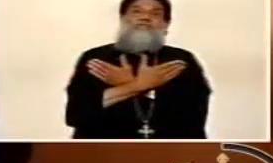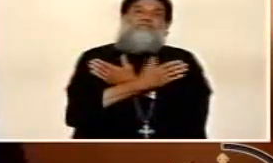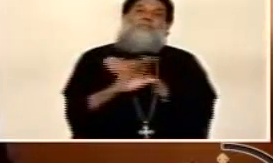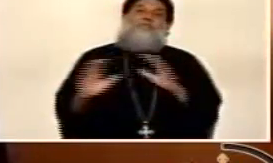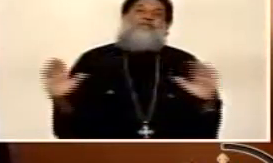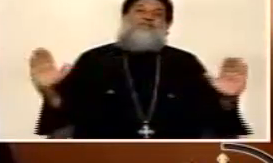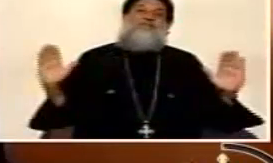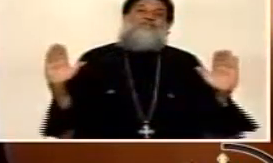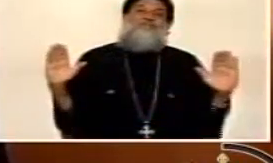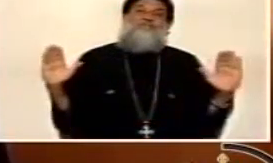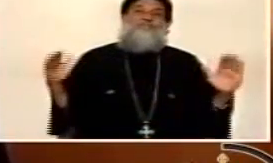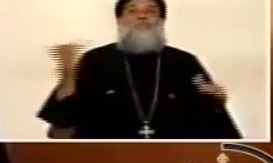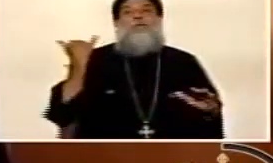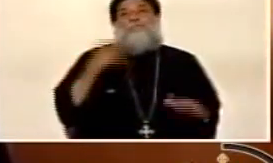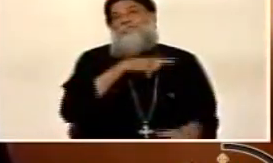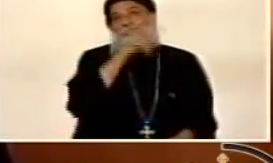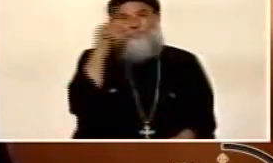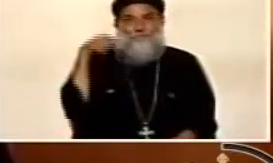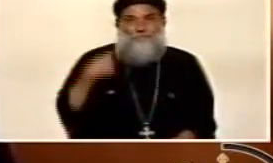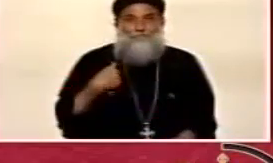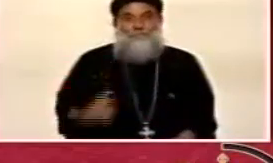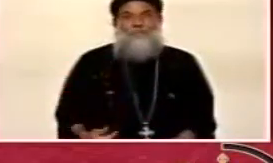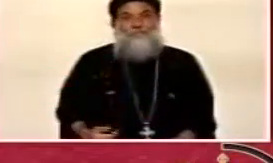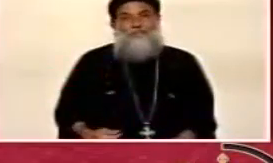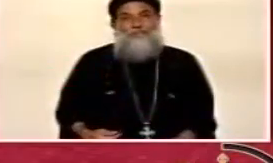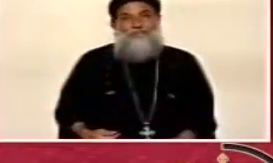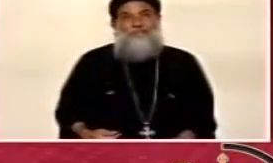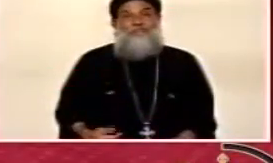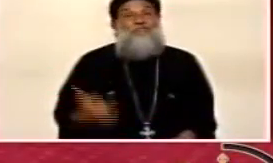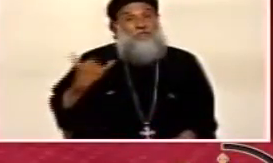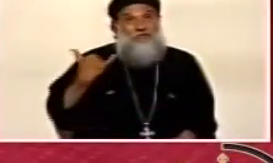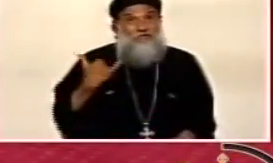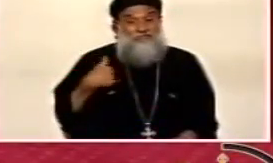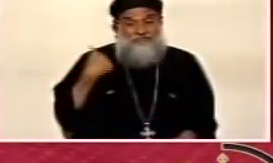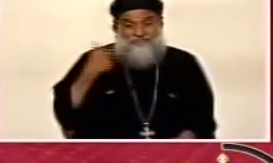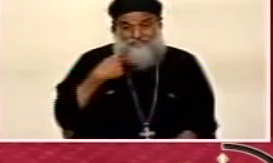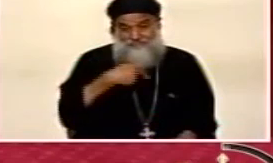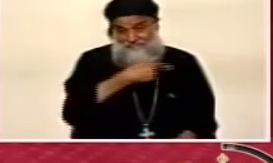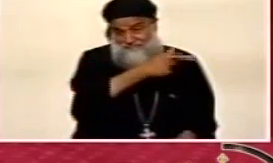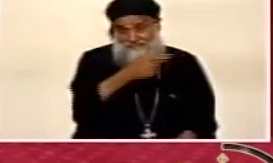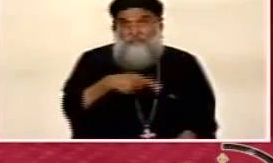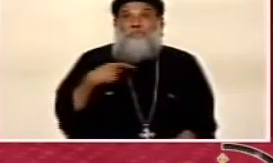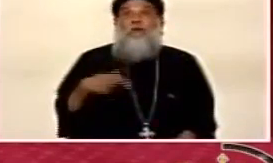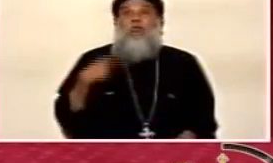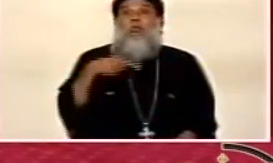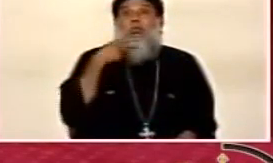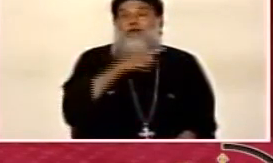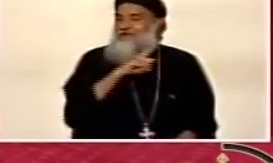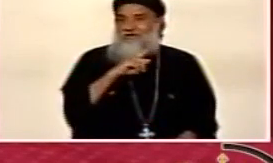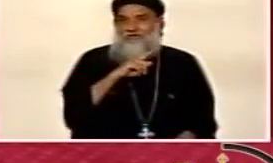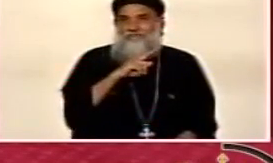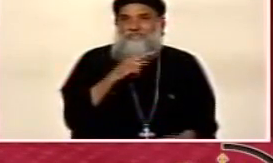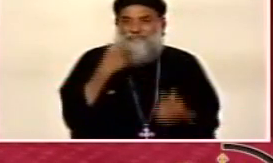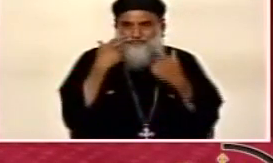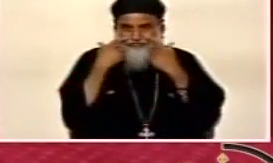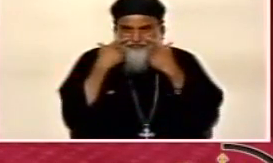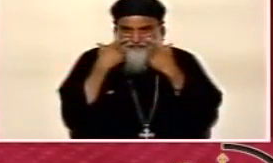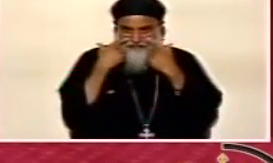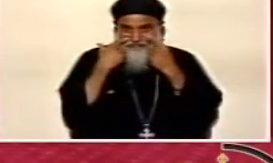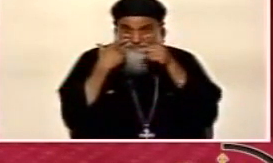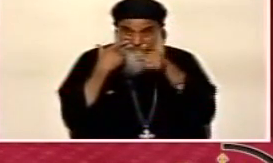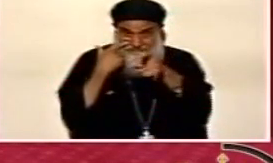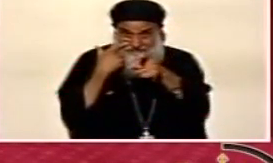للآخرين. وهو ده المطلوب. المطلوب هو كيف تغير شخصا